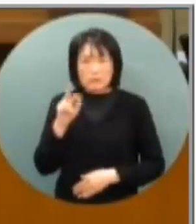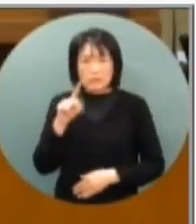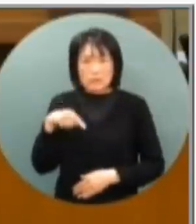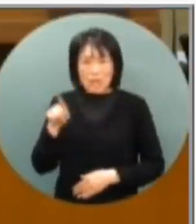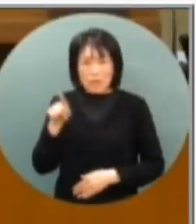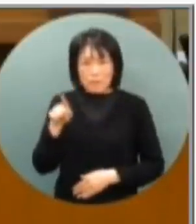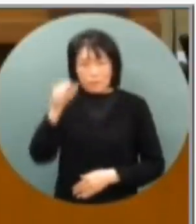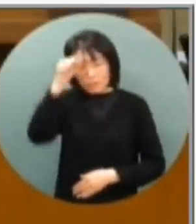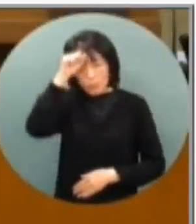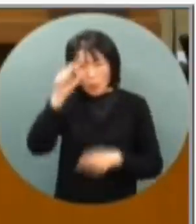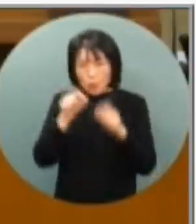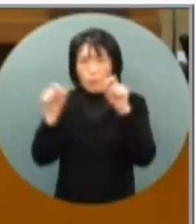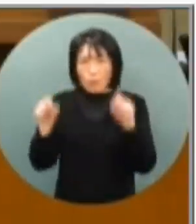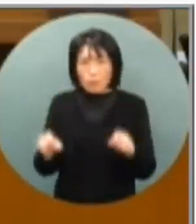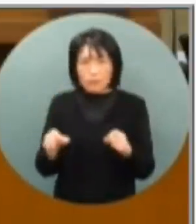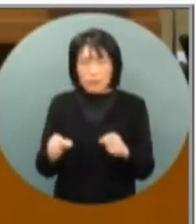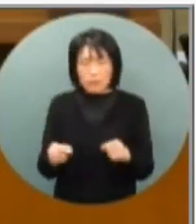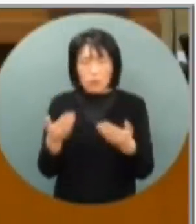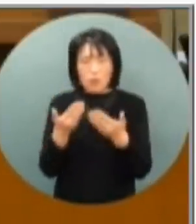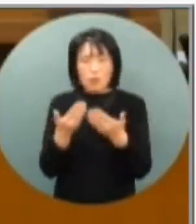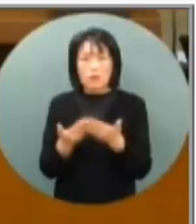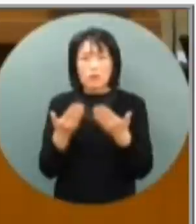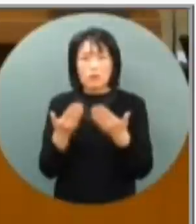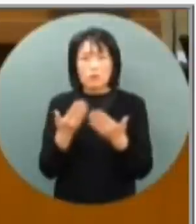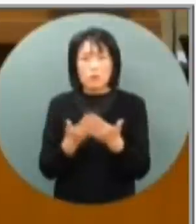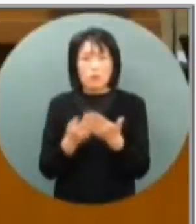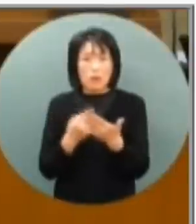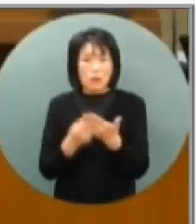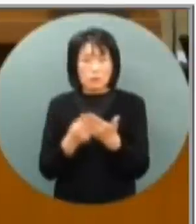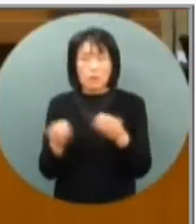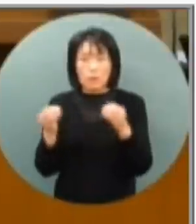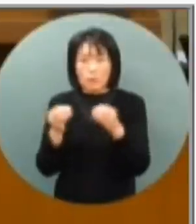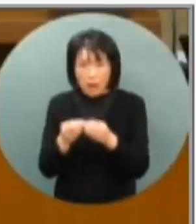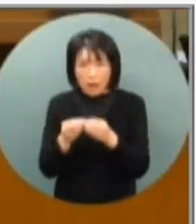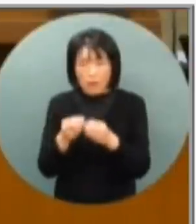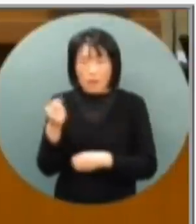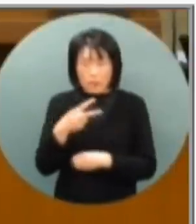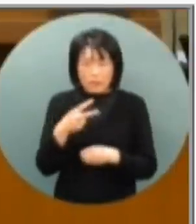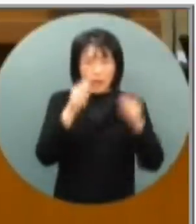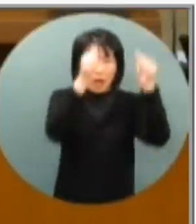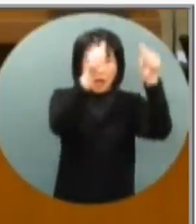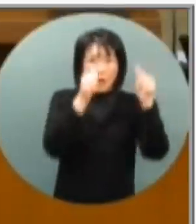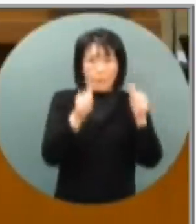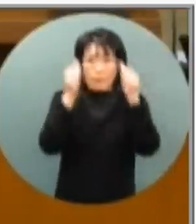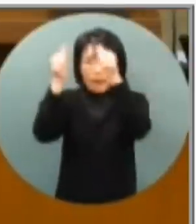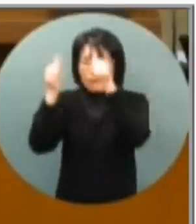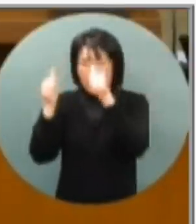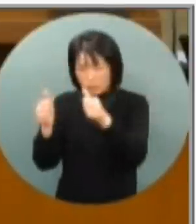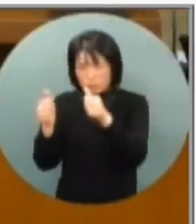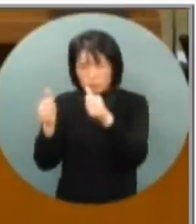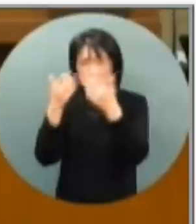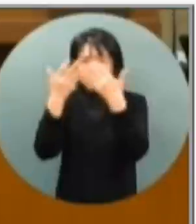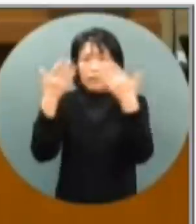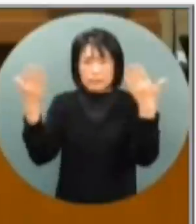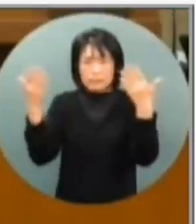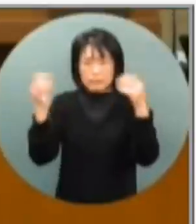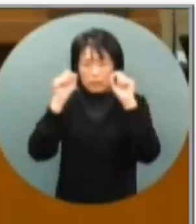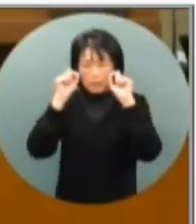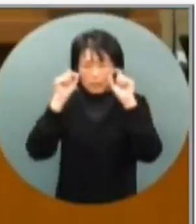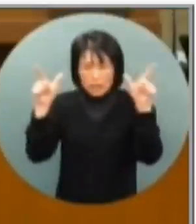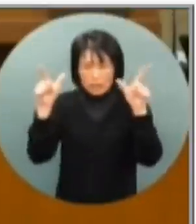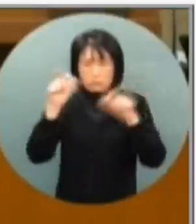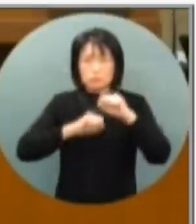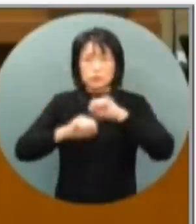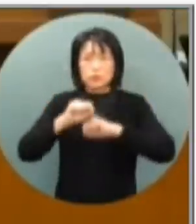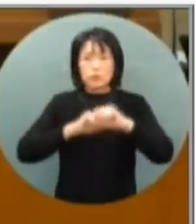の機会、こういうものを作ったり、またあのパネル展示等々、啓発事業を行ったり、こうしたことは